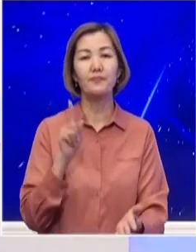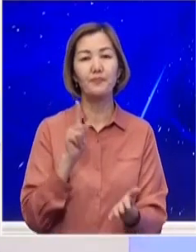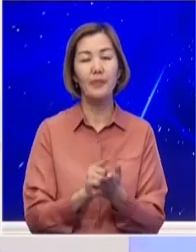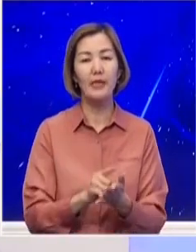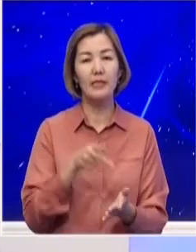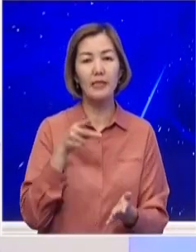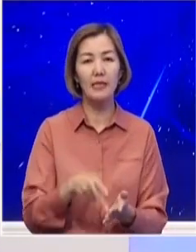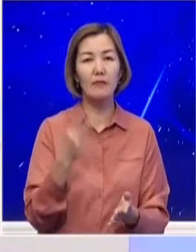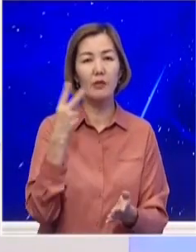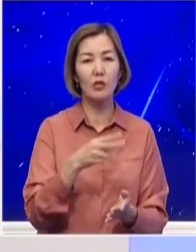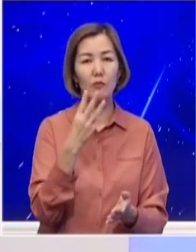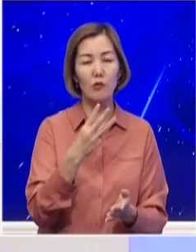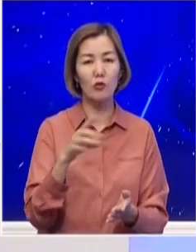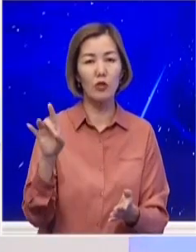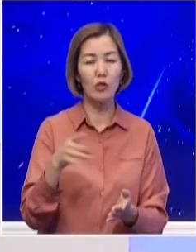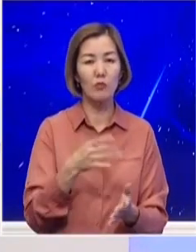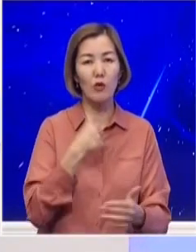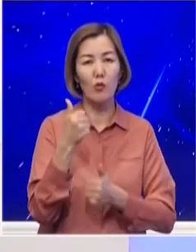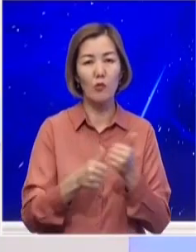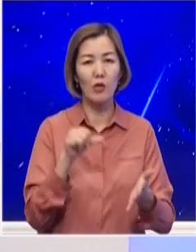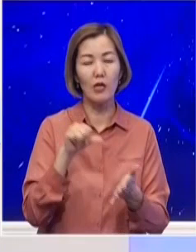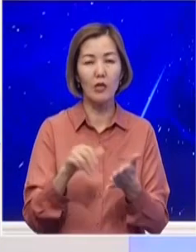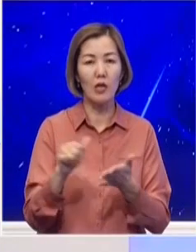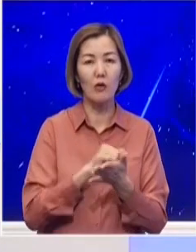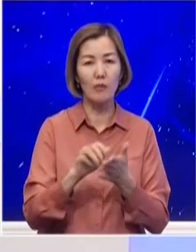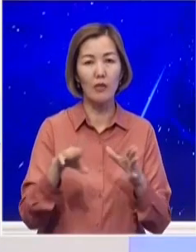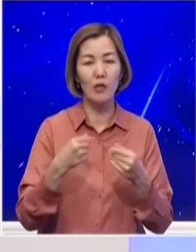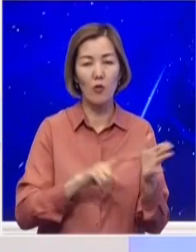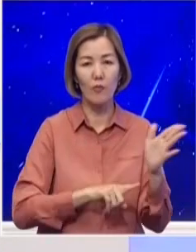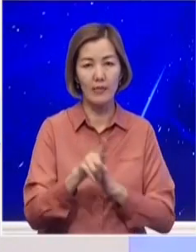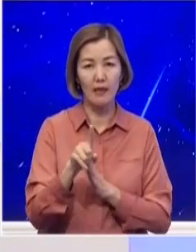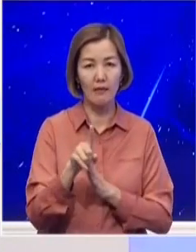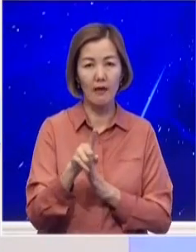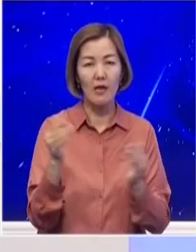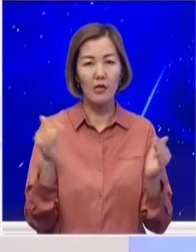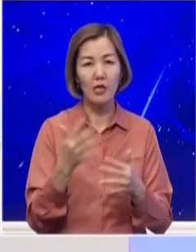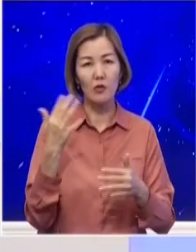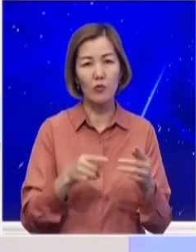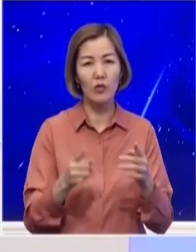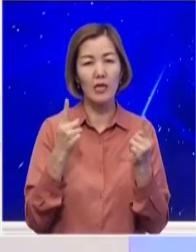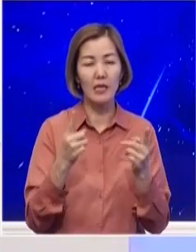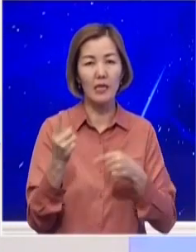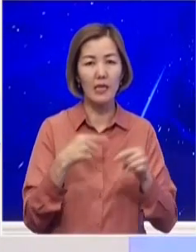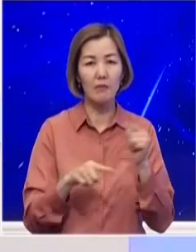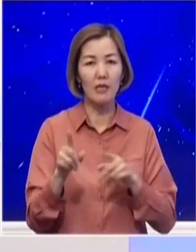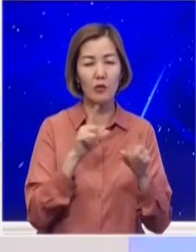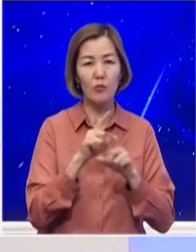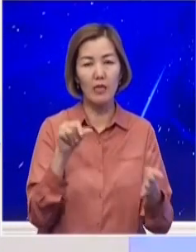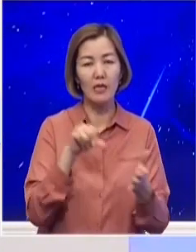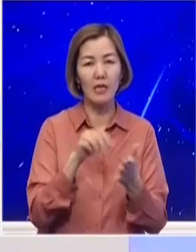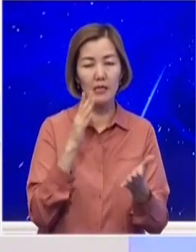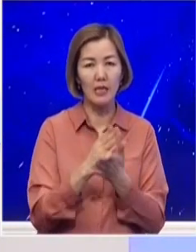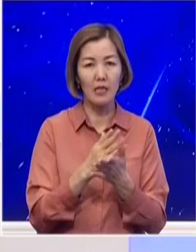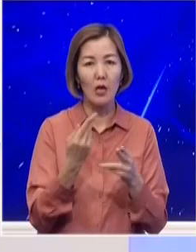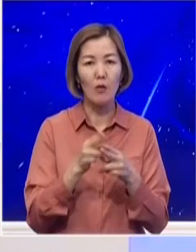Парыз 2023 республикалық конкурсқа қатысуға құжаттарды қабылдау басталды. Оған шағын, орта және ірі кәсіпкерлік